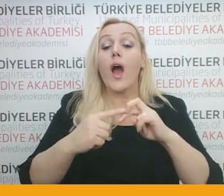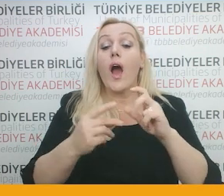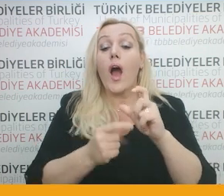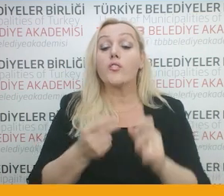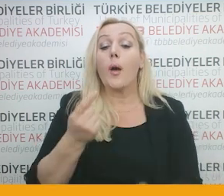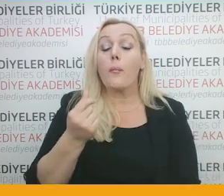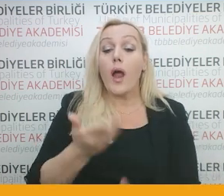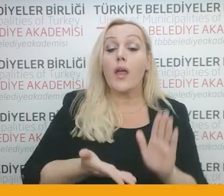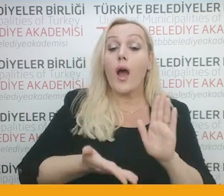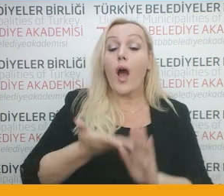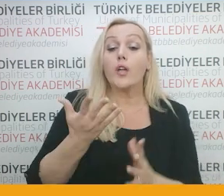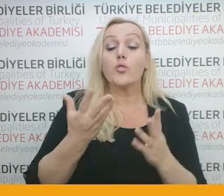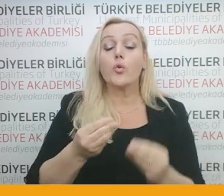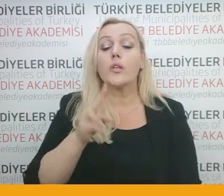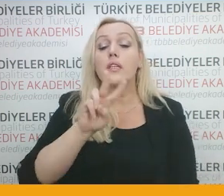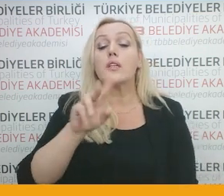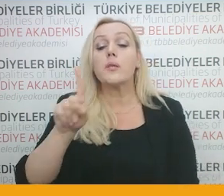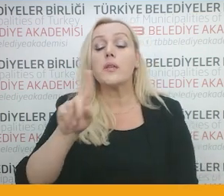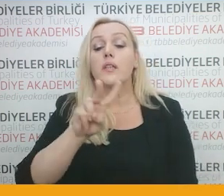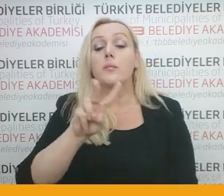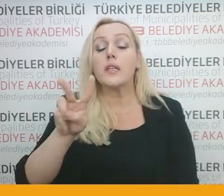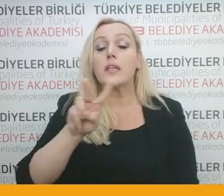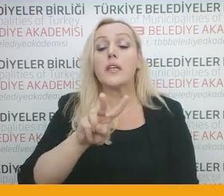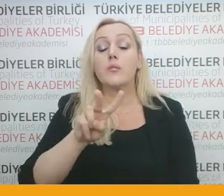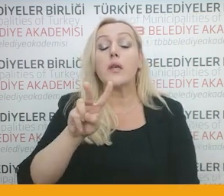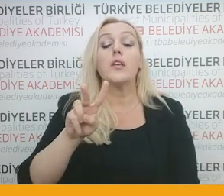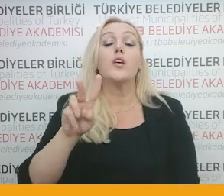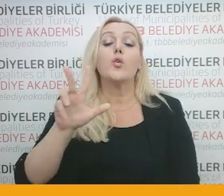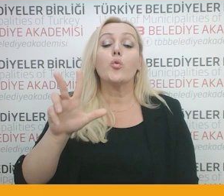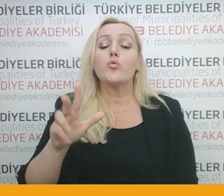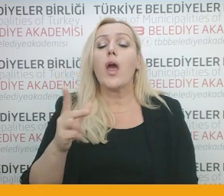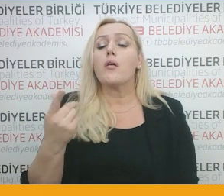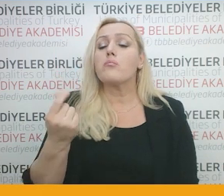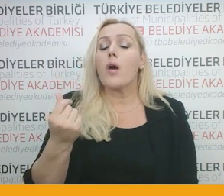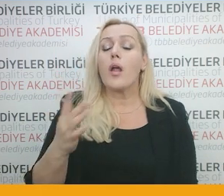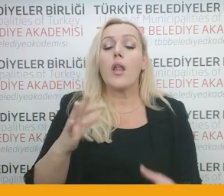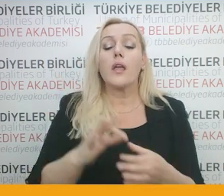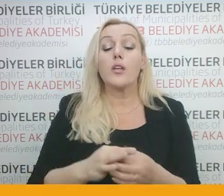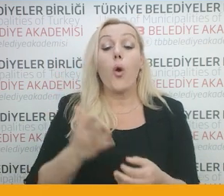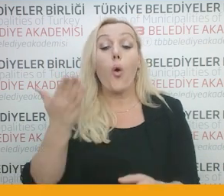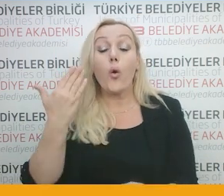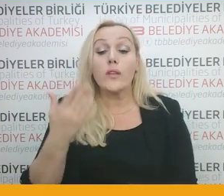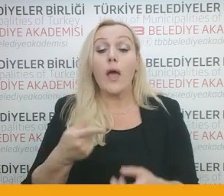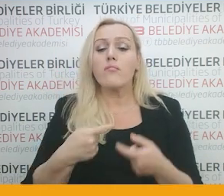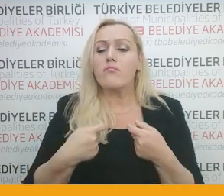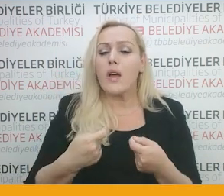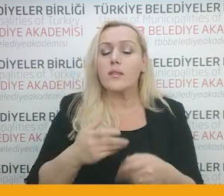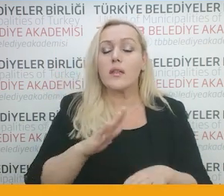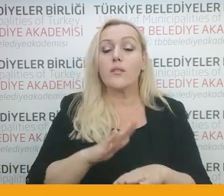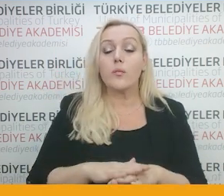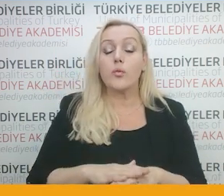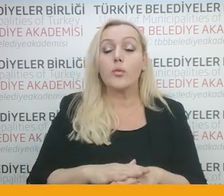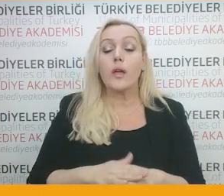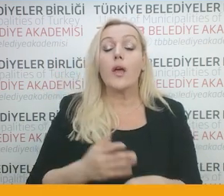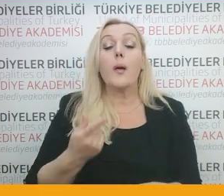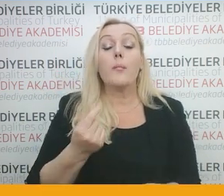veya 2020, 2021, 2022'de bir yatırımdan dolayı Daha önce gider yapıyorduk ancak yatırım faaliyete geçti.